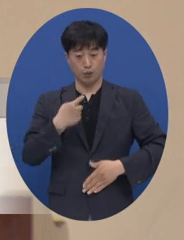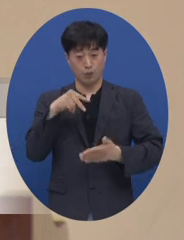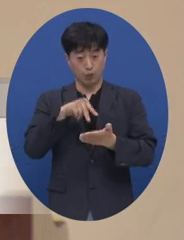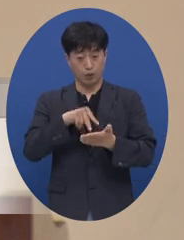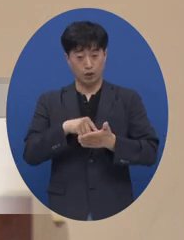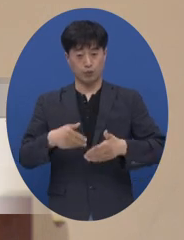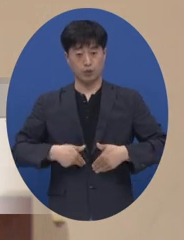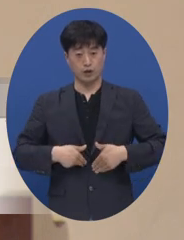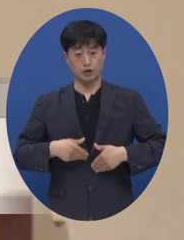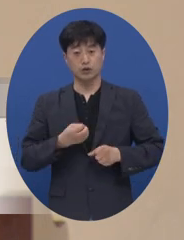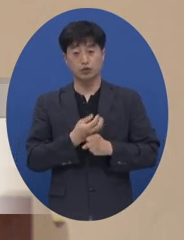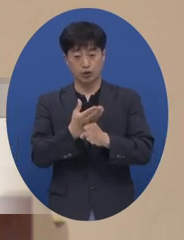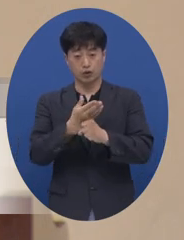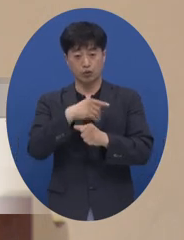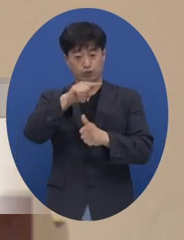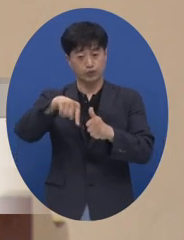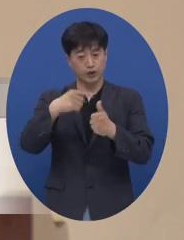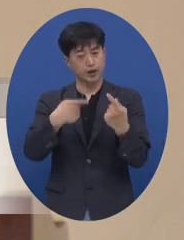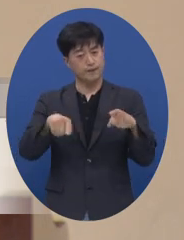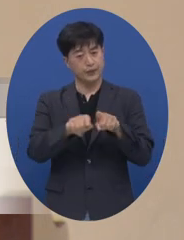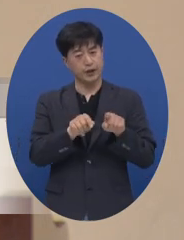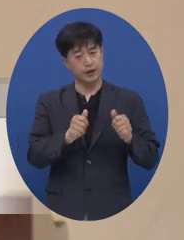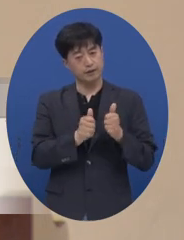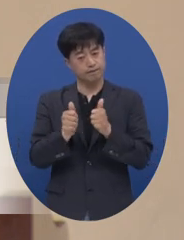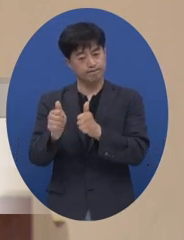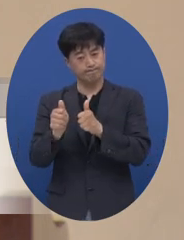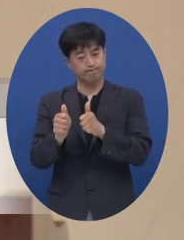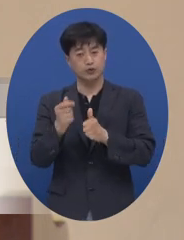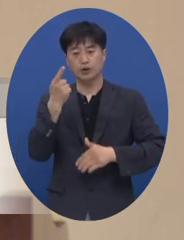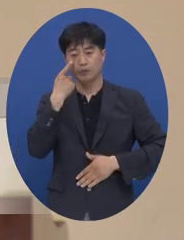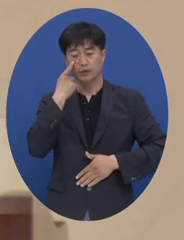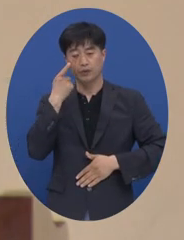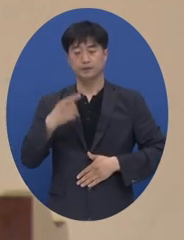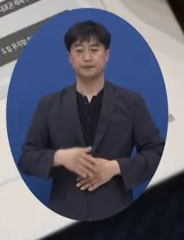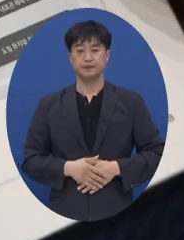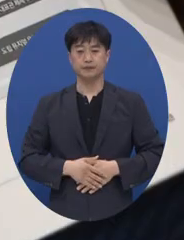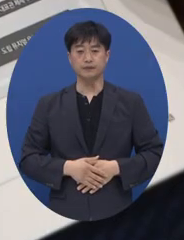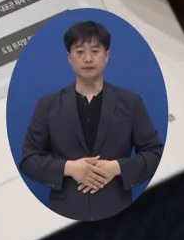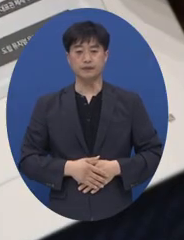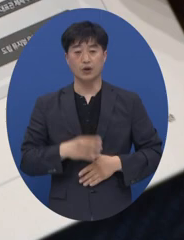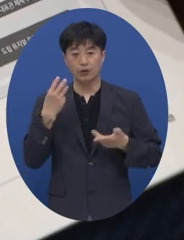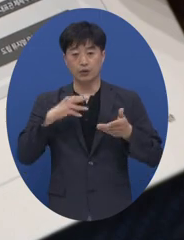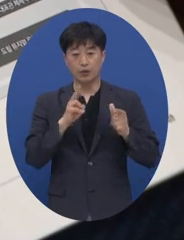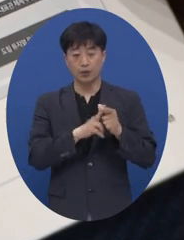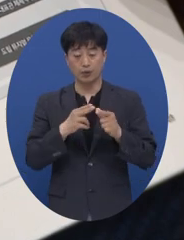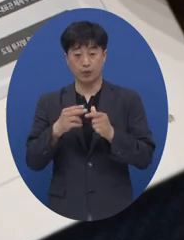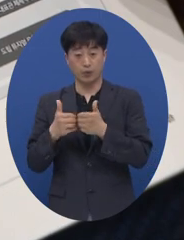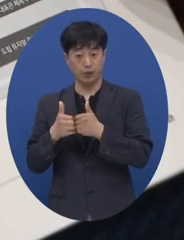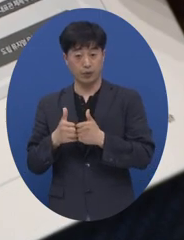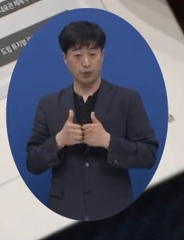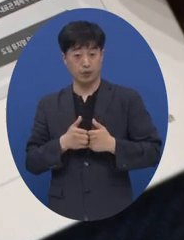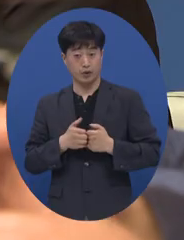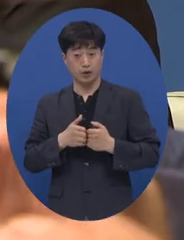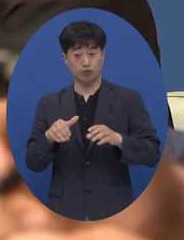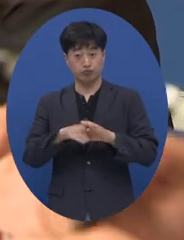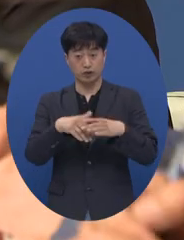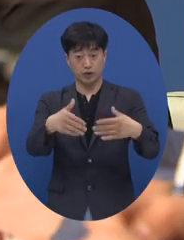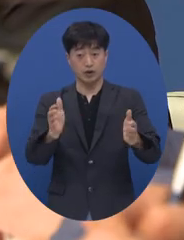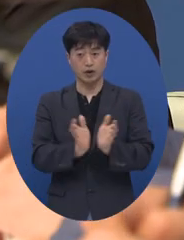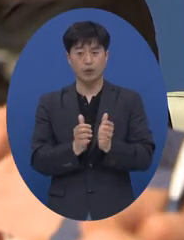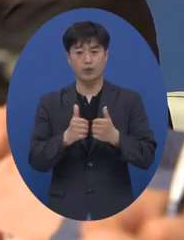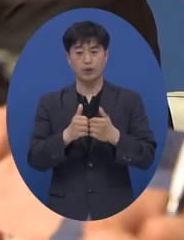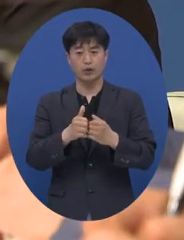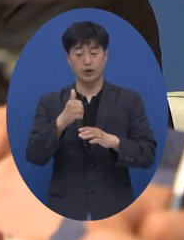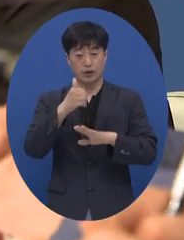되는지 도민들한테 알려서 분위기를 좀 같이 갈 수 있게끔 해보자는. 경기도와 경기도의회 경기문화재단은